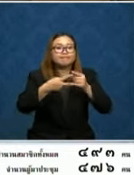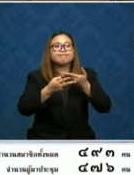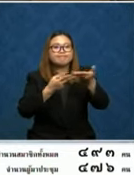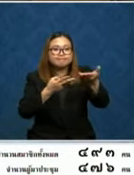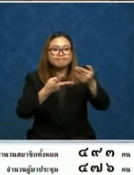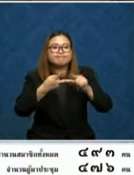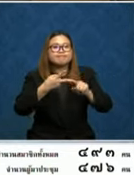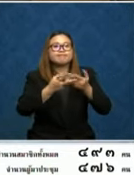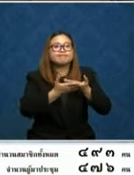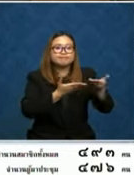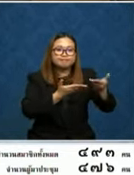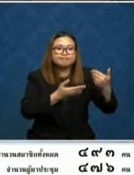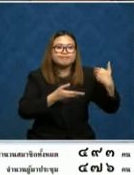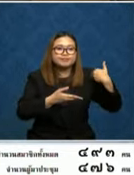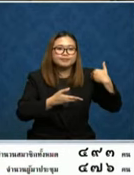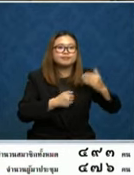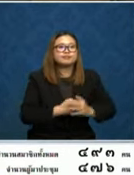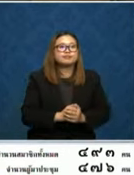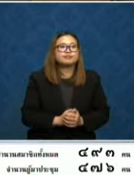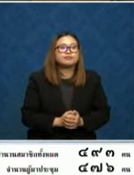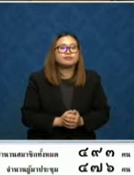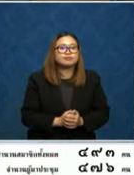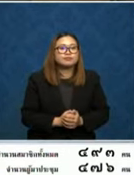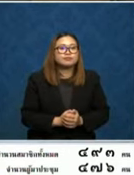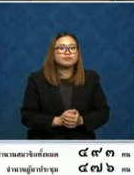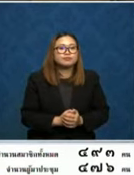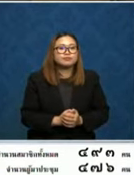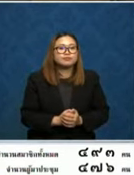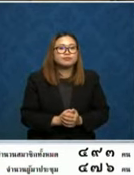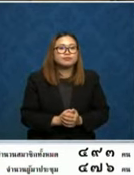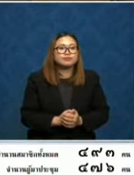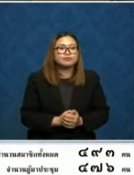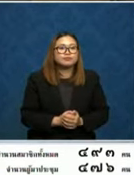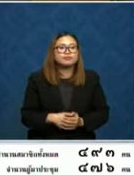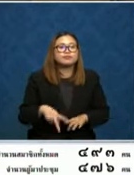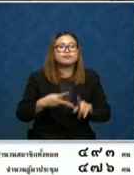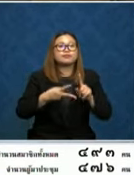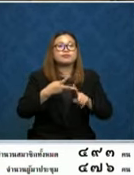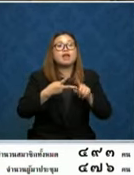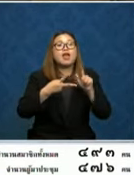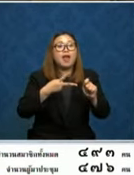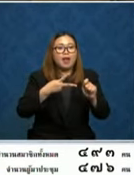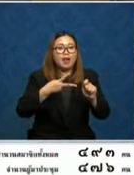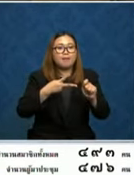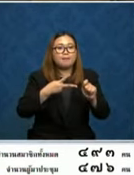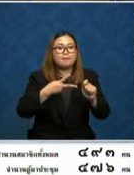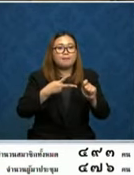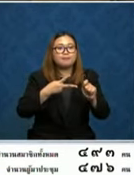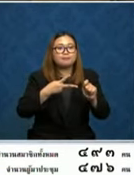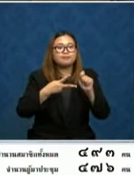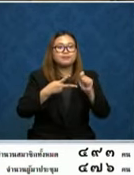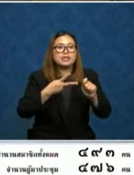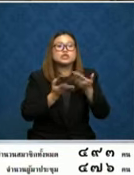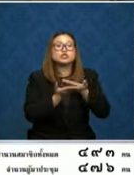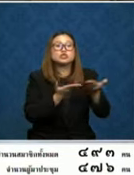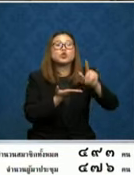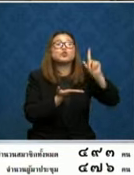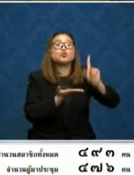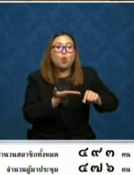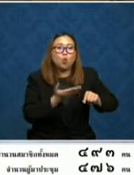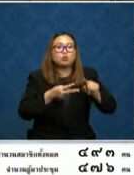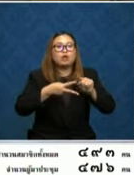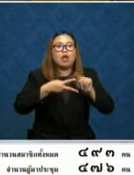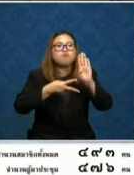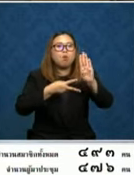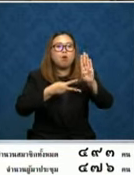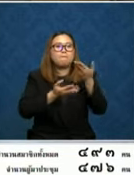พื่อมีการเขาเรียกกันว่าแอร์บัสเนี่ยราคามันถูกกว่าเยอะครับแต่ถ้าเป็นโบอิ้งราคาเขา